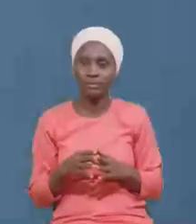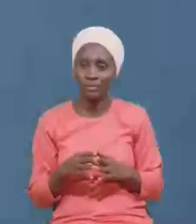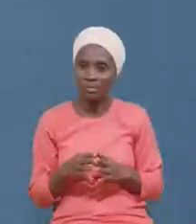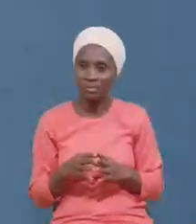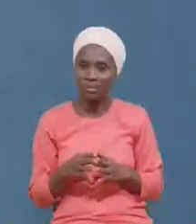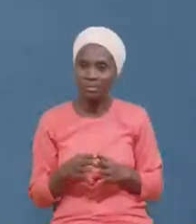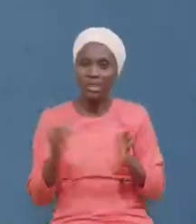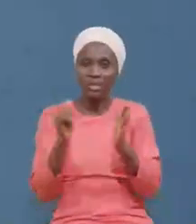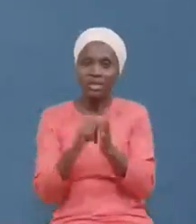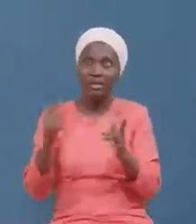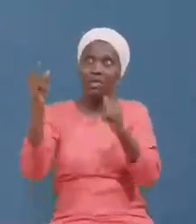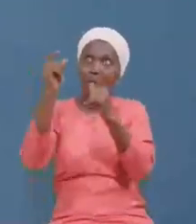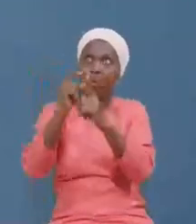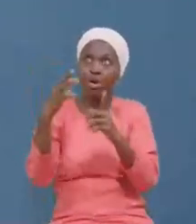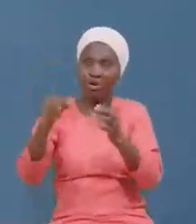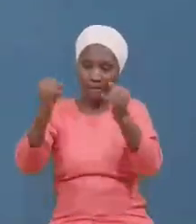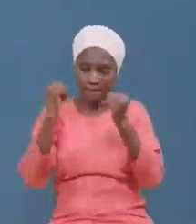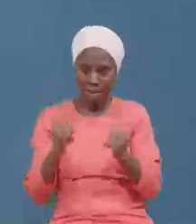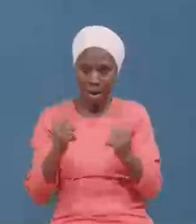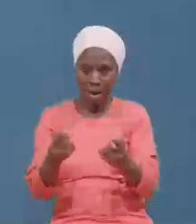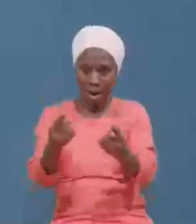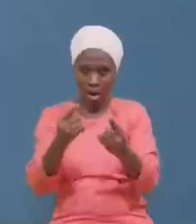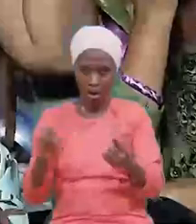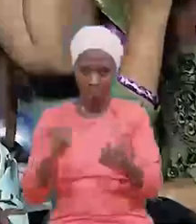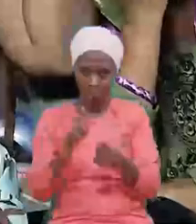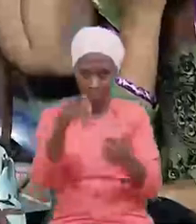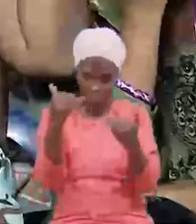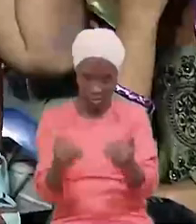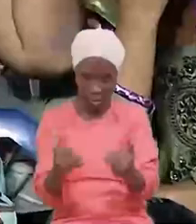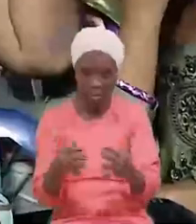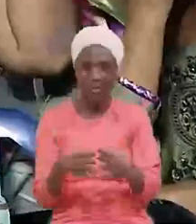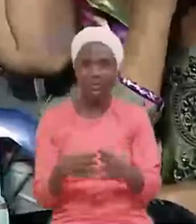C'est la parole de puissance qui vous parvient maintenant.